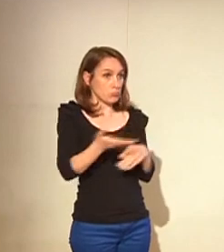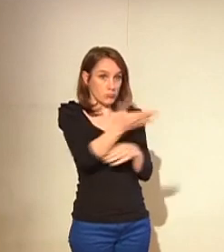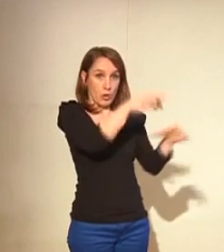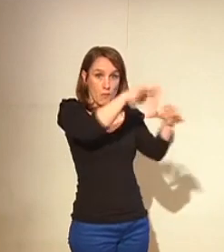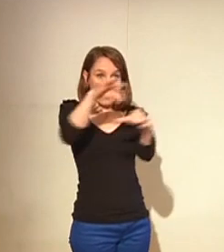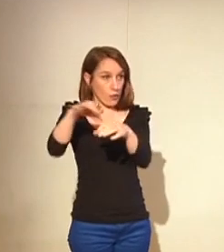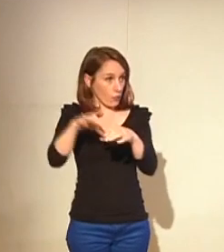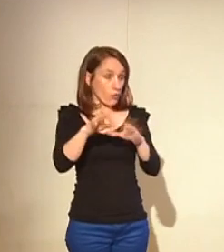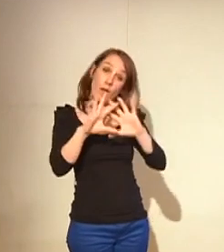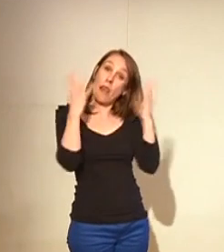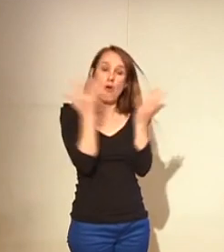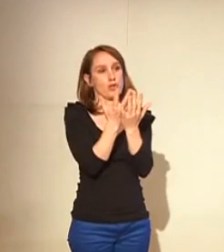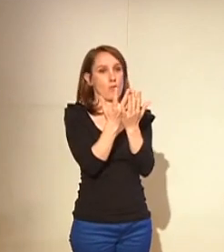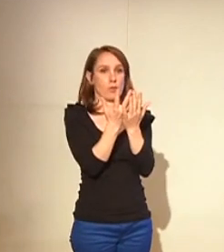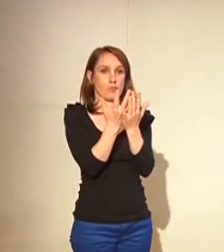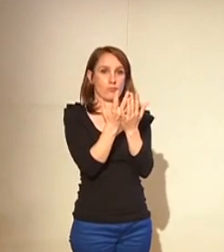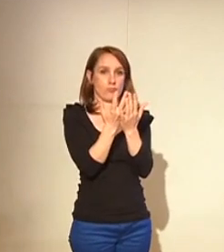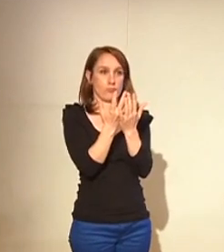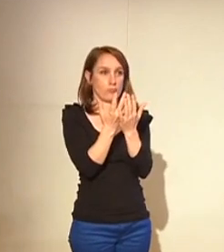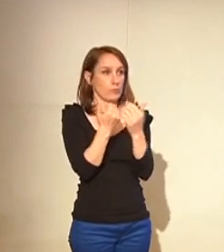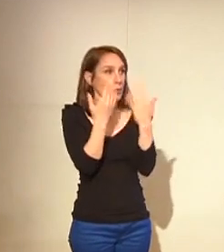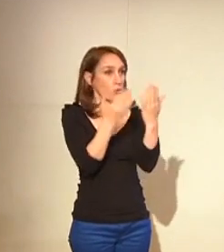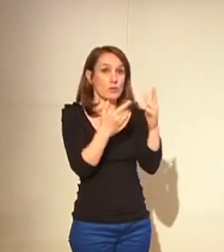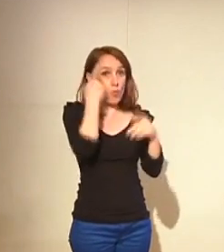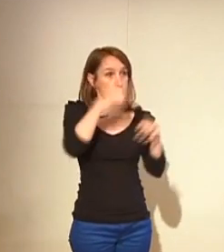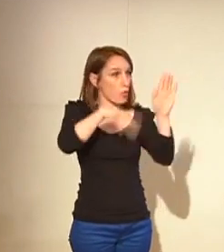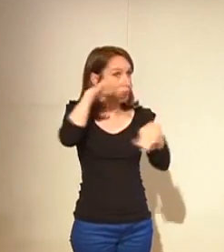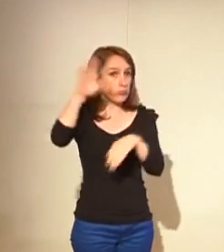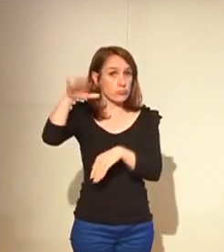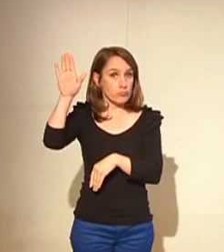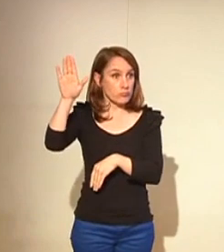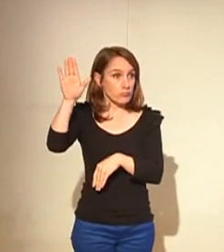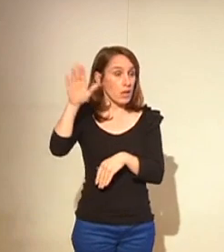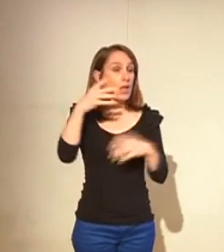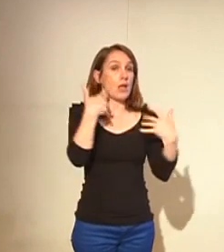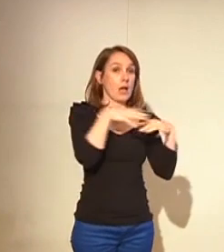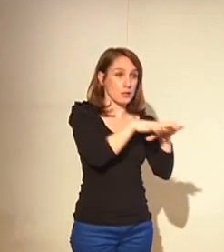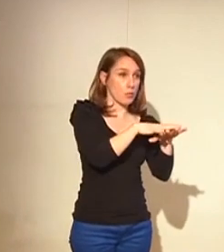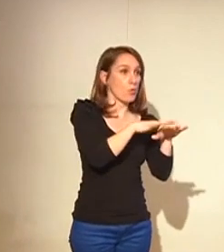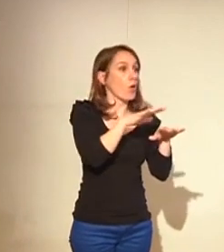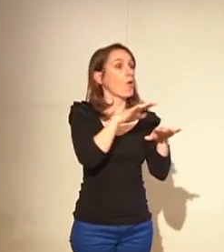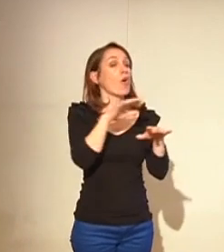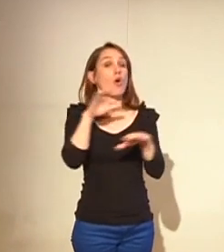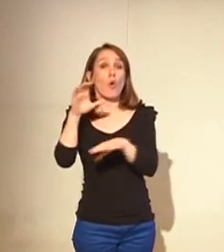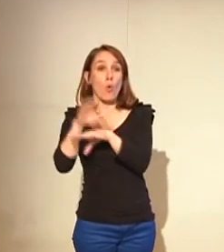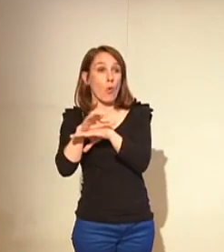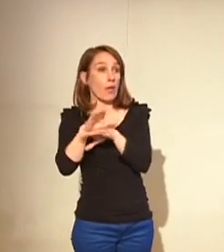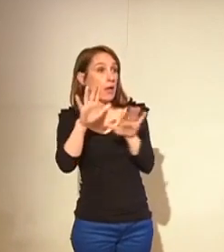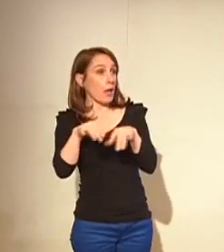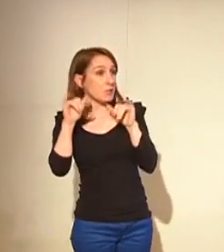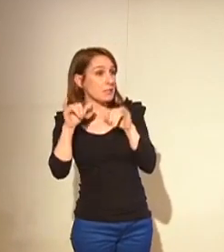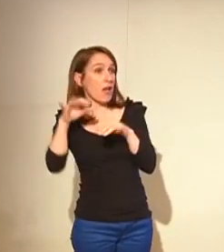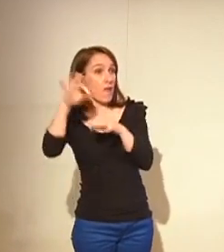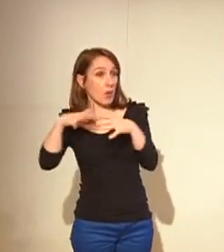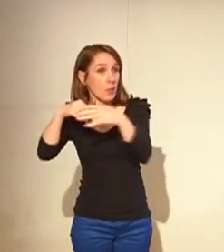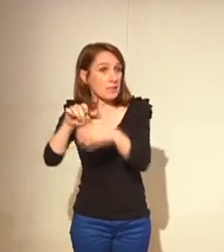l'ensemble de la délibération maintenant au vote qui est pour rassemblement qui est contre qui s'abstient